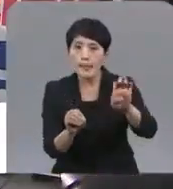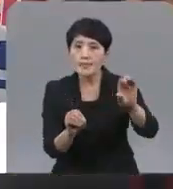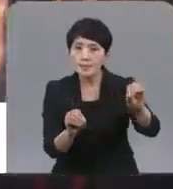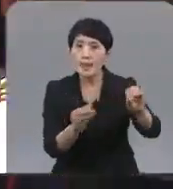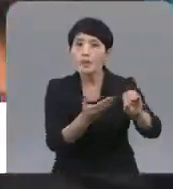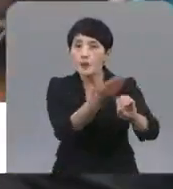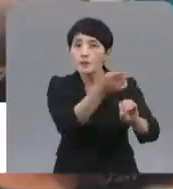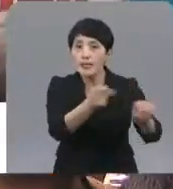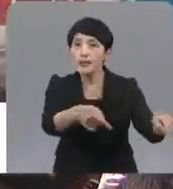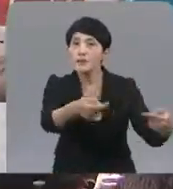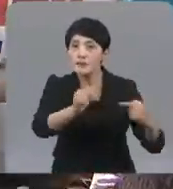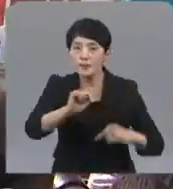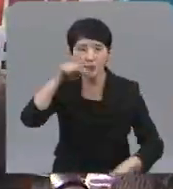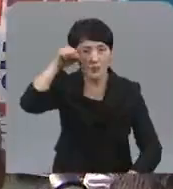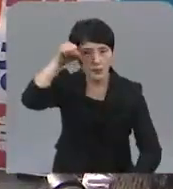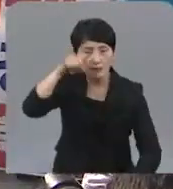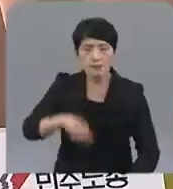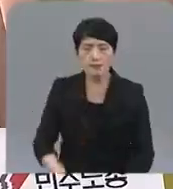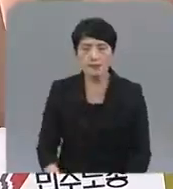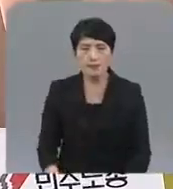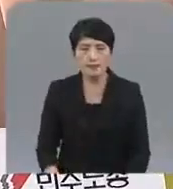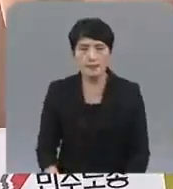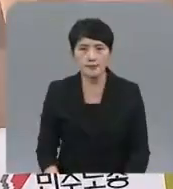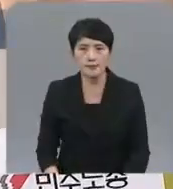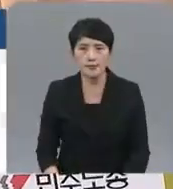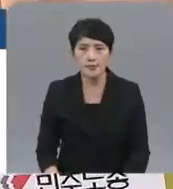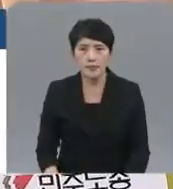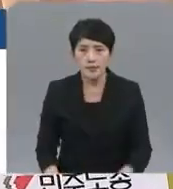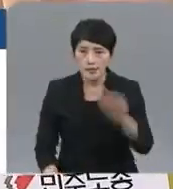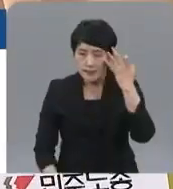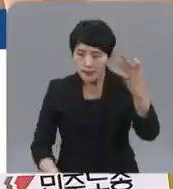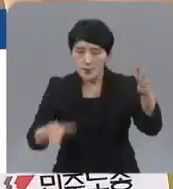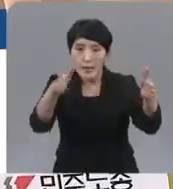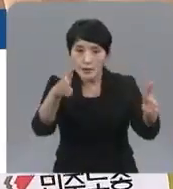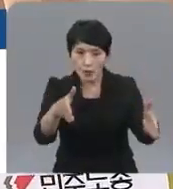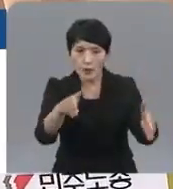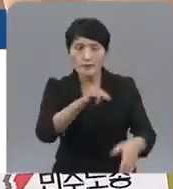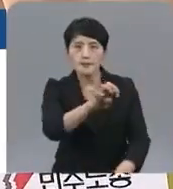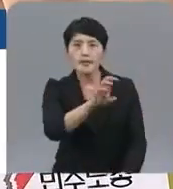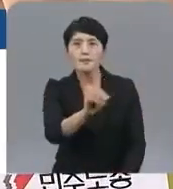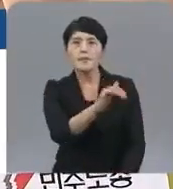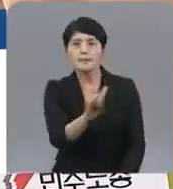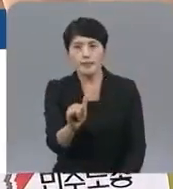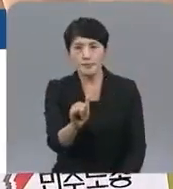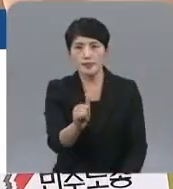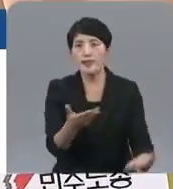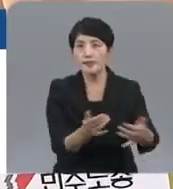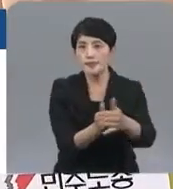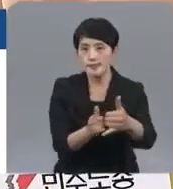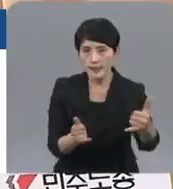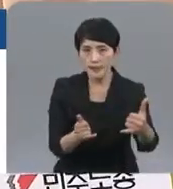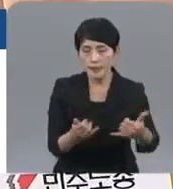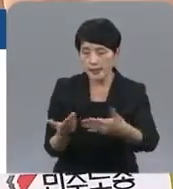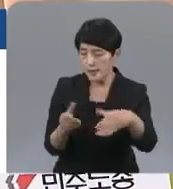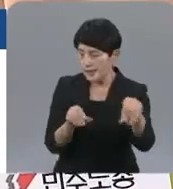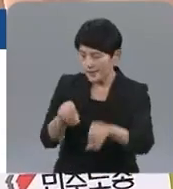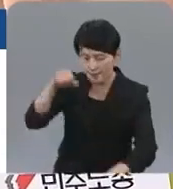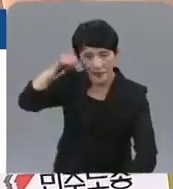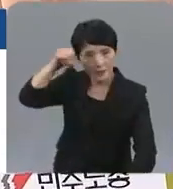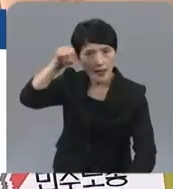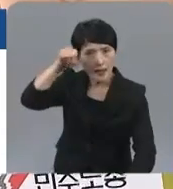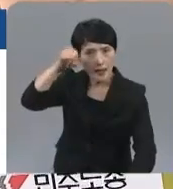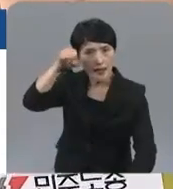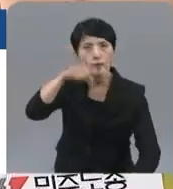с ухудшением отношений Профсоюзов с властями на фоне правительственных реформ в области труда о начале